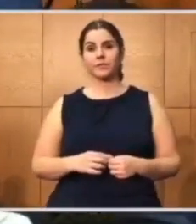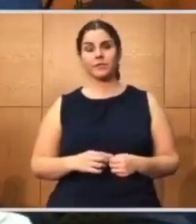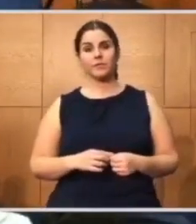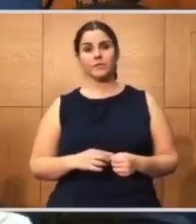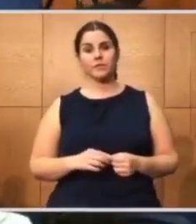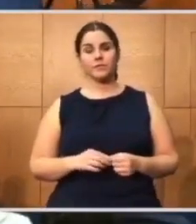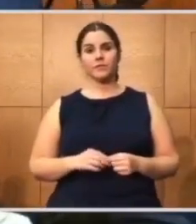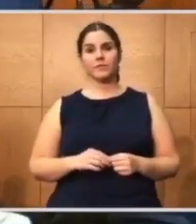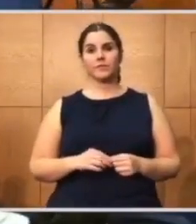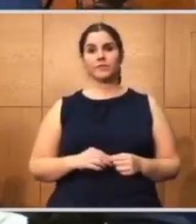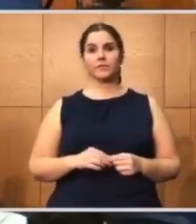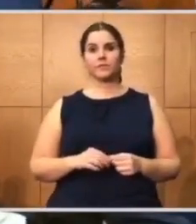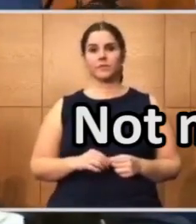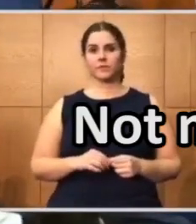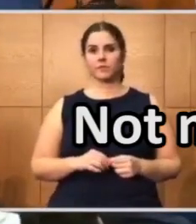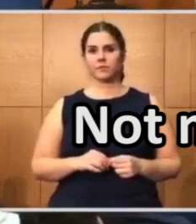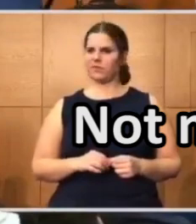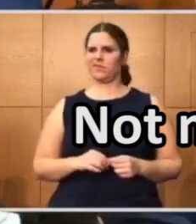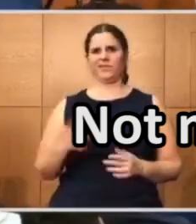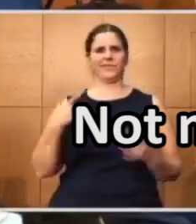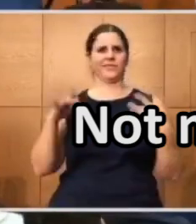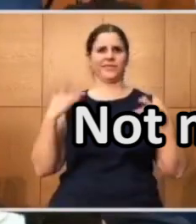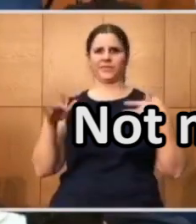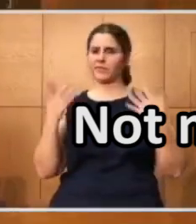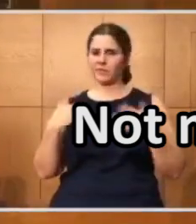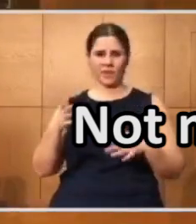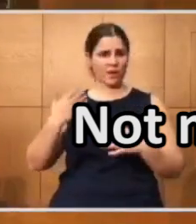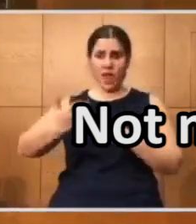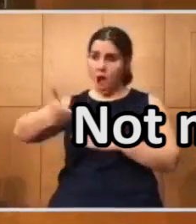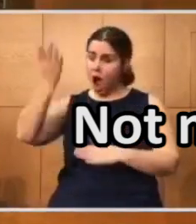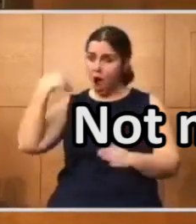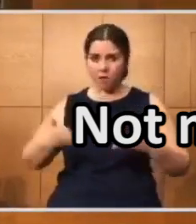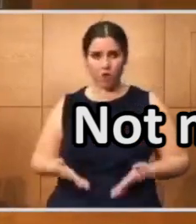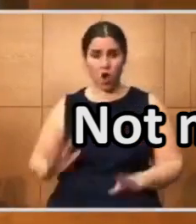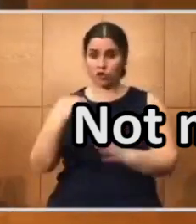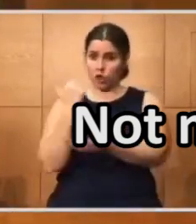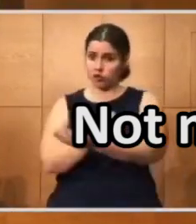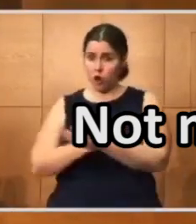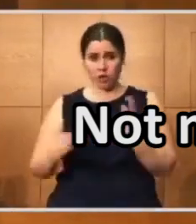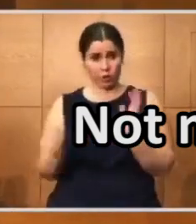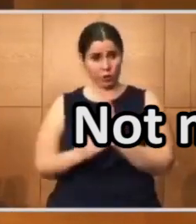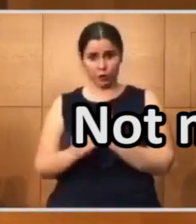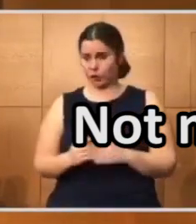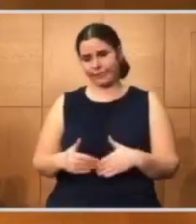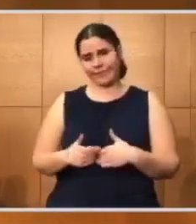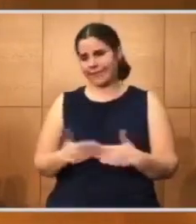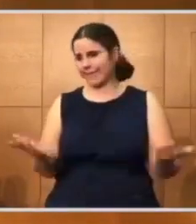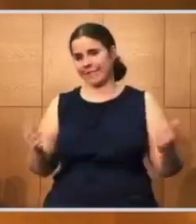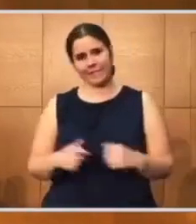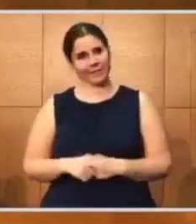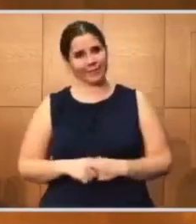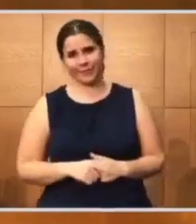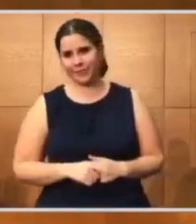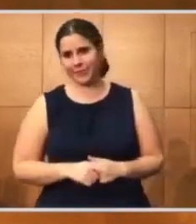Vratislav Kulánek. Já fakt ne, já jsem se narodil moc brzo na to, aby jsem to stihnul. Jiří